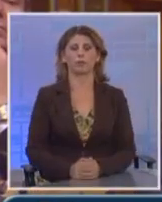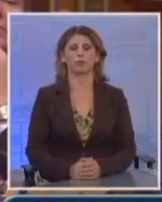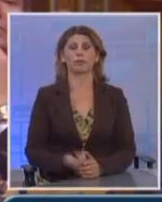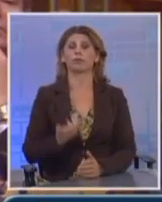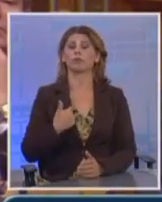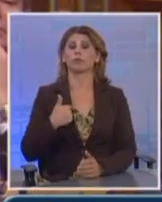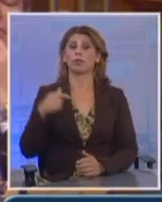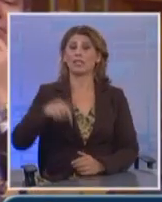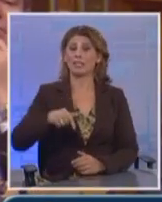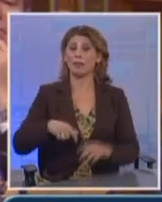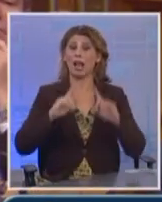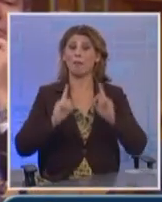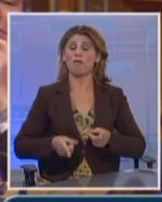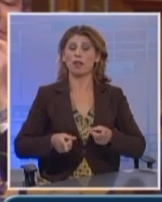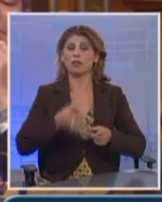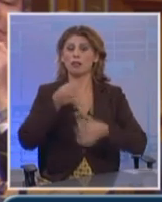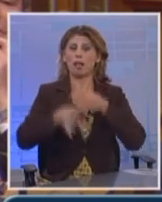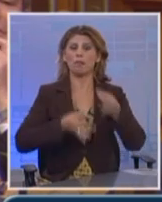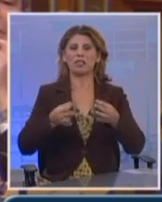σήμερα αποφάσισα να μιλήσω χυδαία.